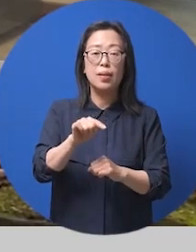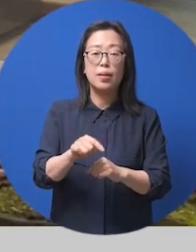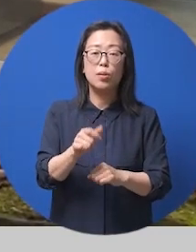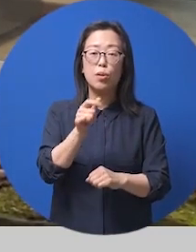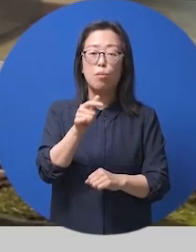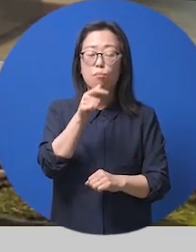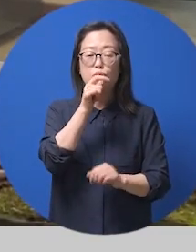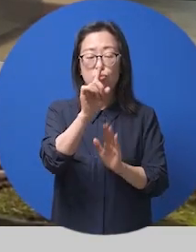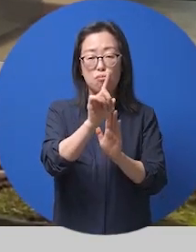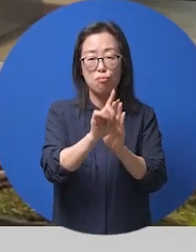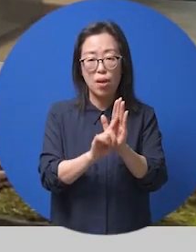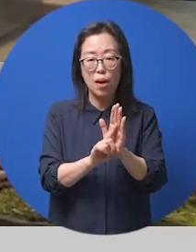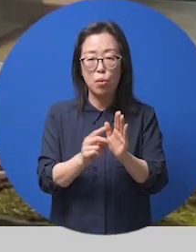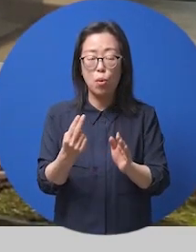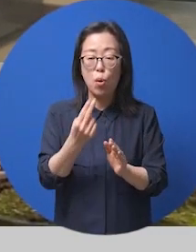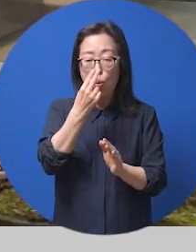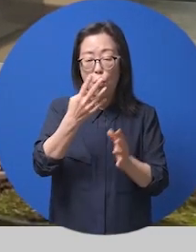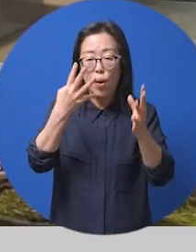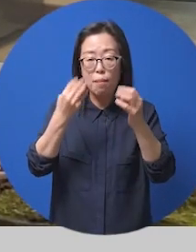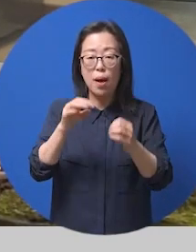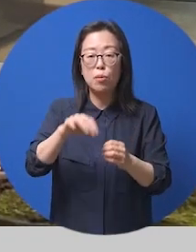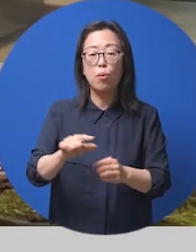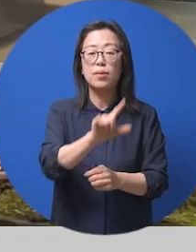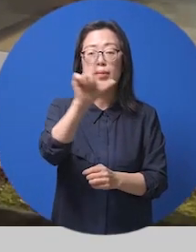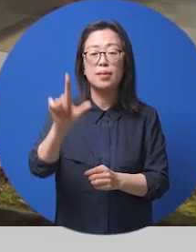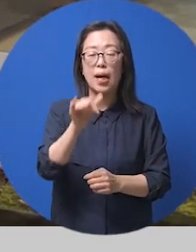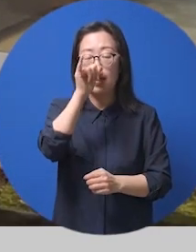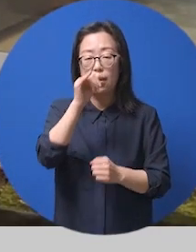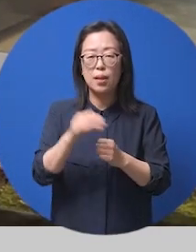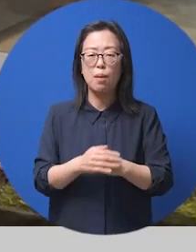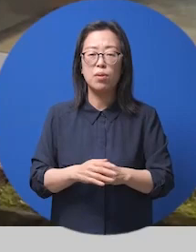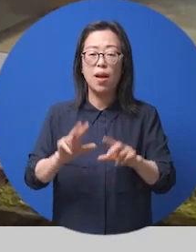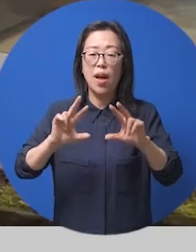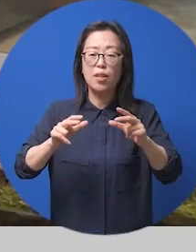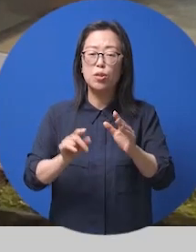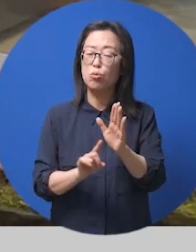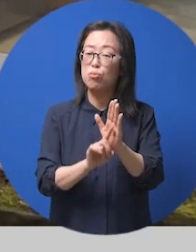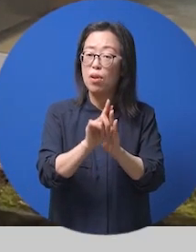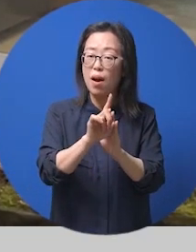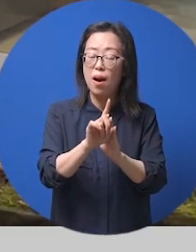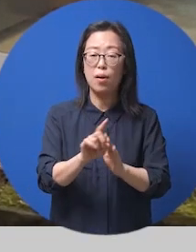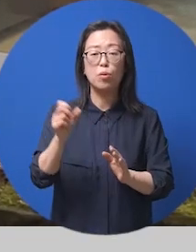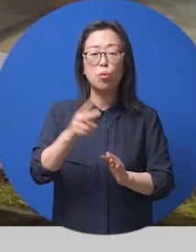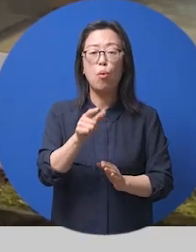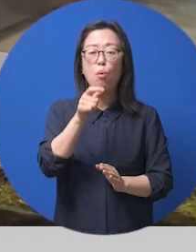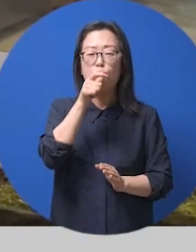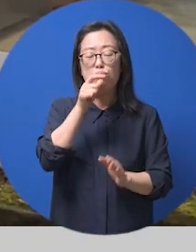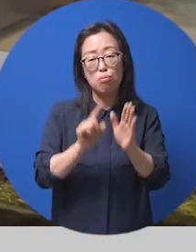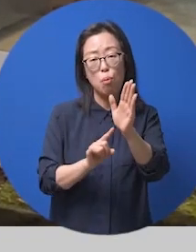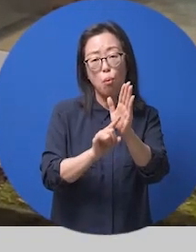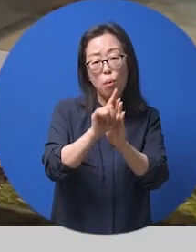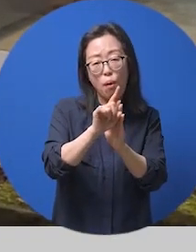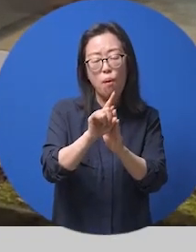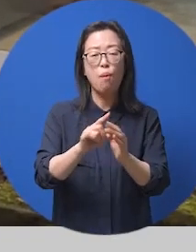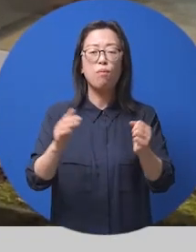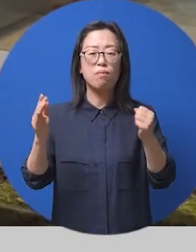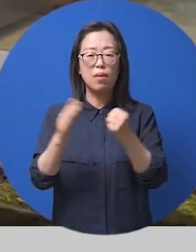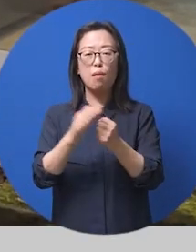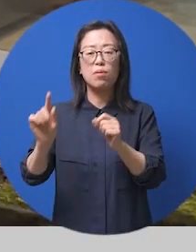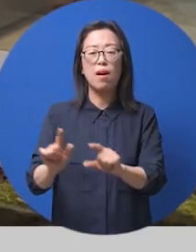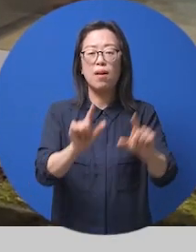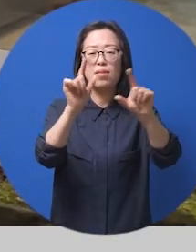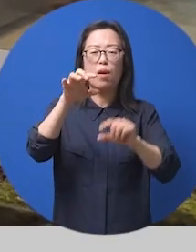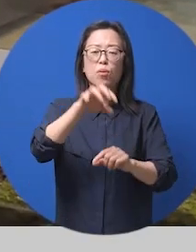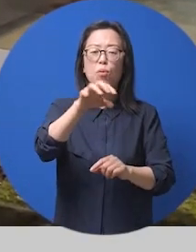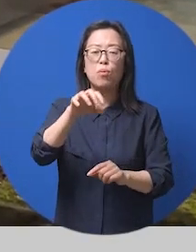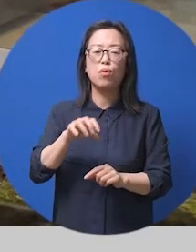수온이 낮고 산소가 풍부한 환경에 서식하기 때문에 지구온난화로 인해 온도가 높아지고 수온도 올라가는 현상에